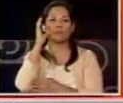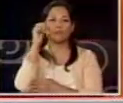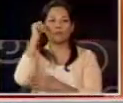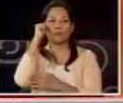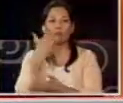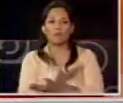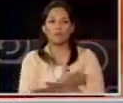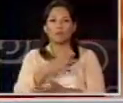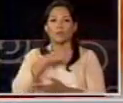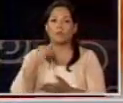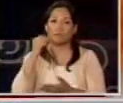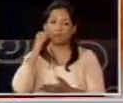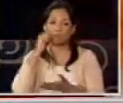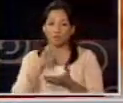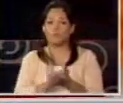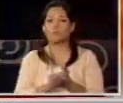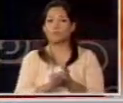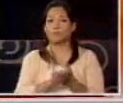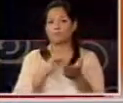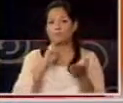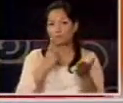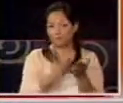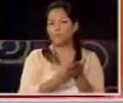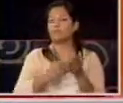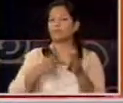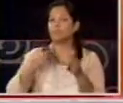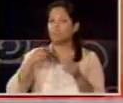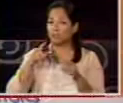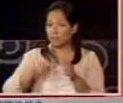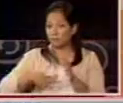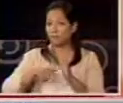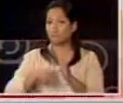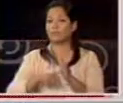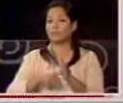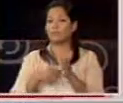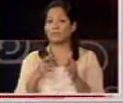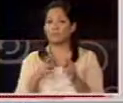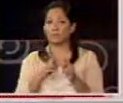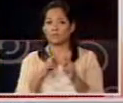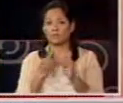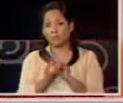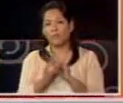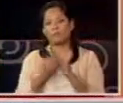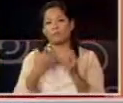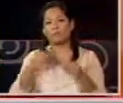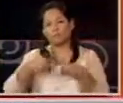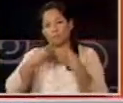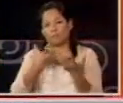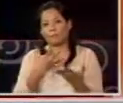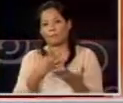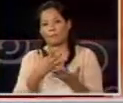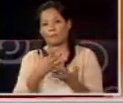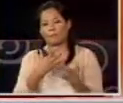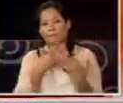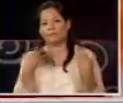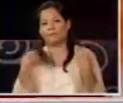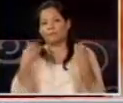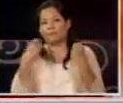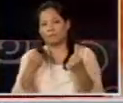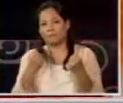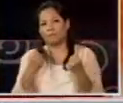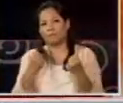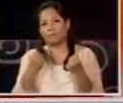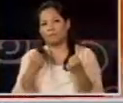mga papatunayan eventually dito yung mga resolution nga na nagbibigay ng kapangyarihan na magbigay ng gumawa